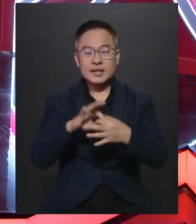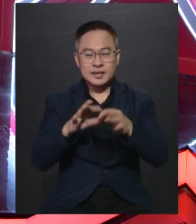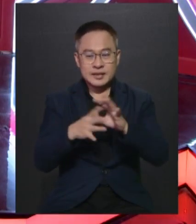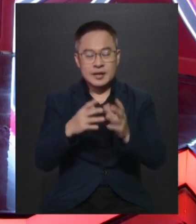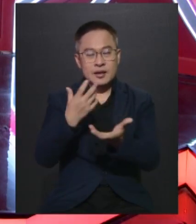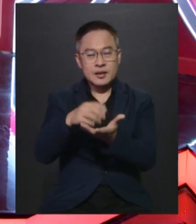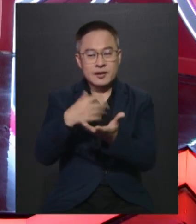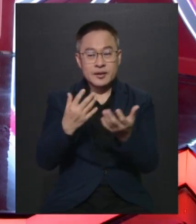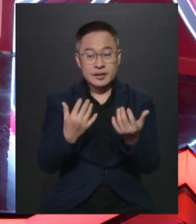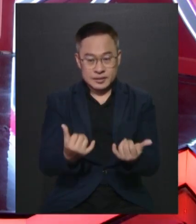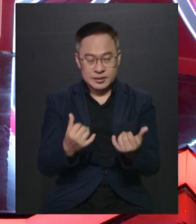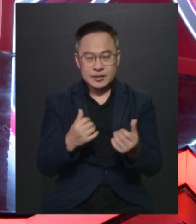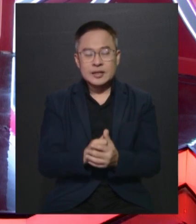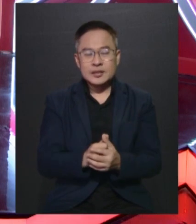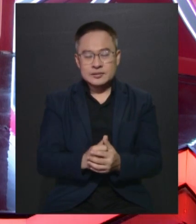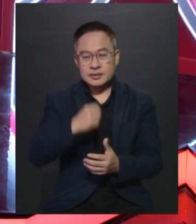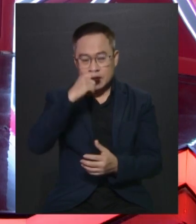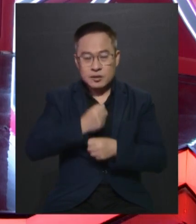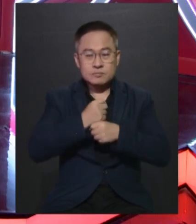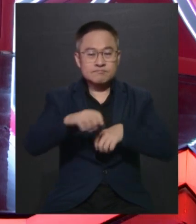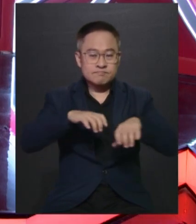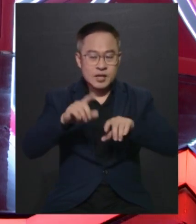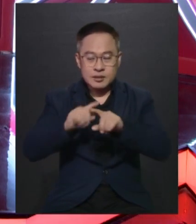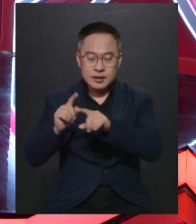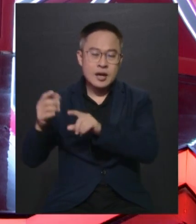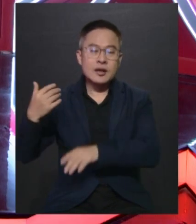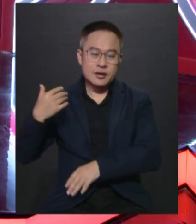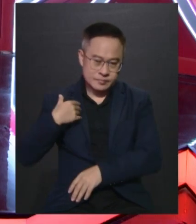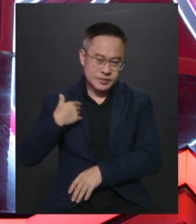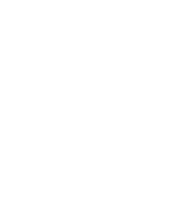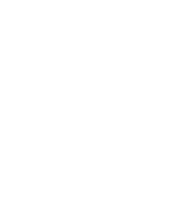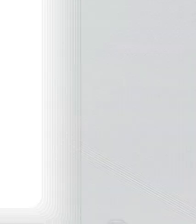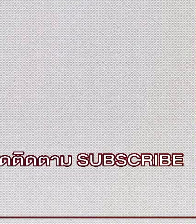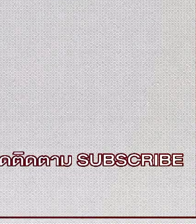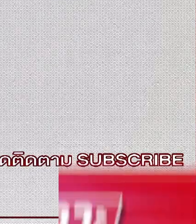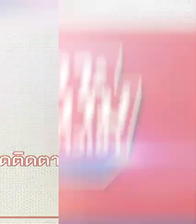ดีๆที่เดี๋ยวบ้านเราก็จะมีการจัดออกมาอีกหลายๆรายการเลยนะคะ